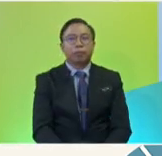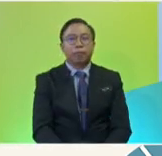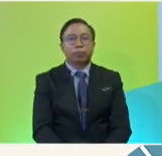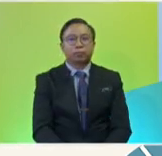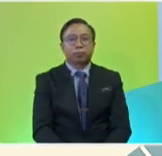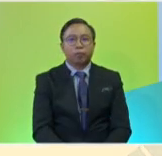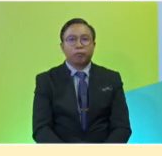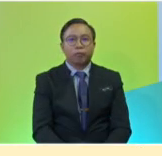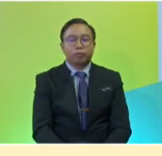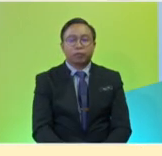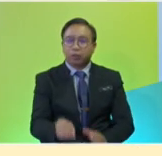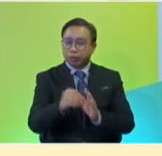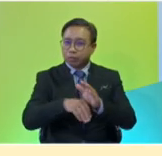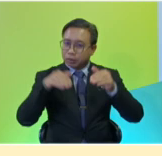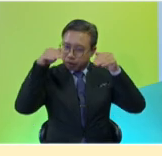ini